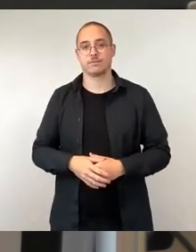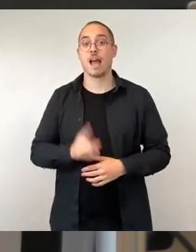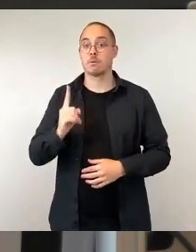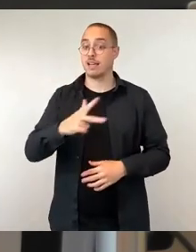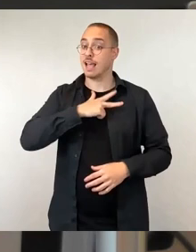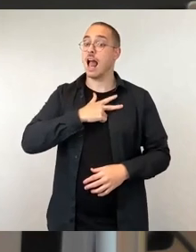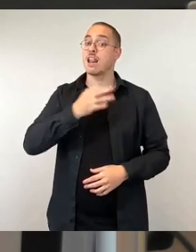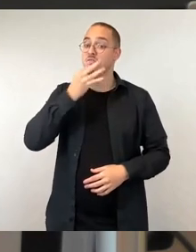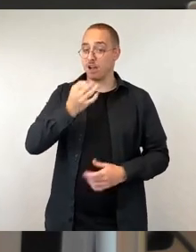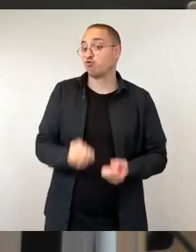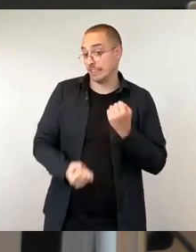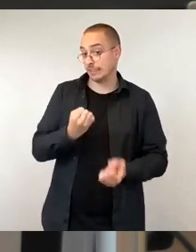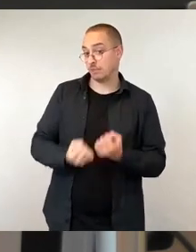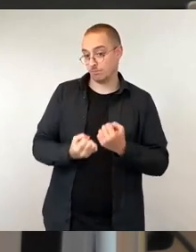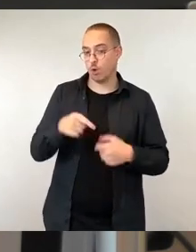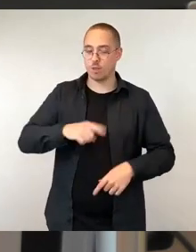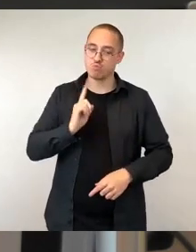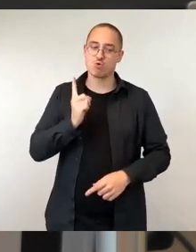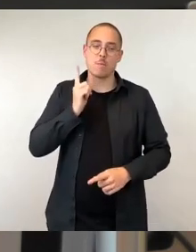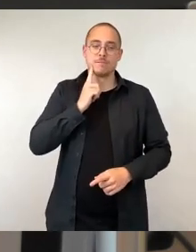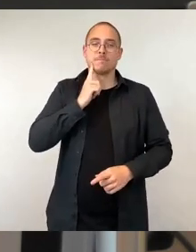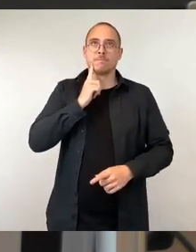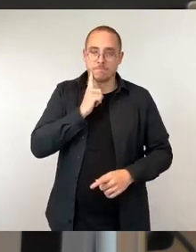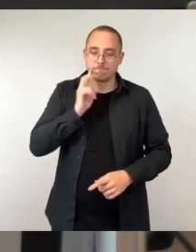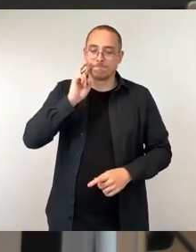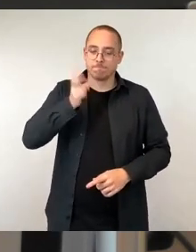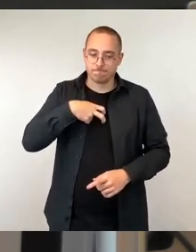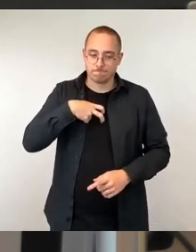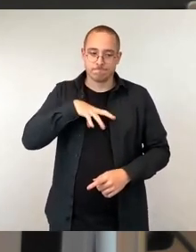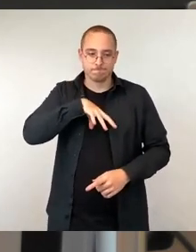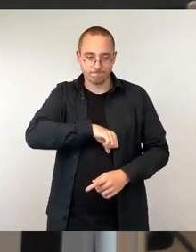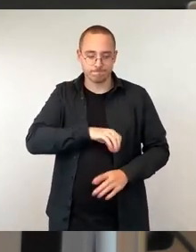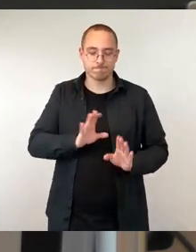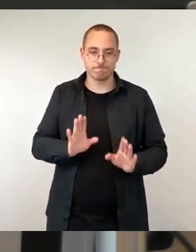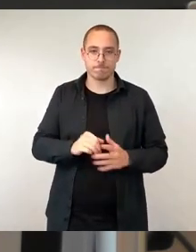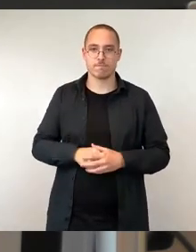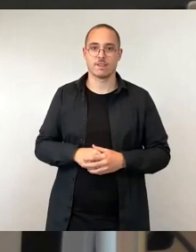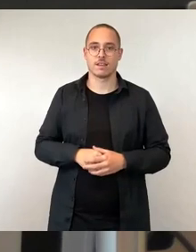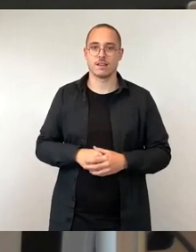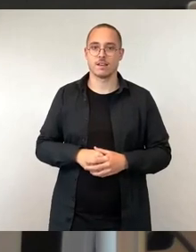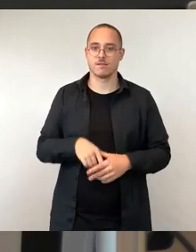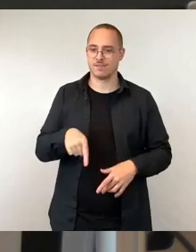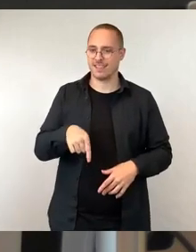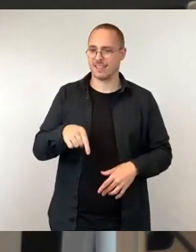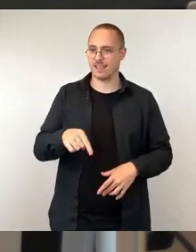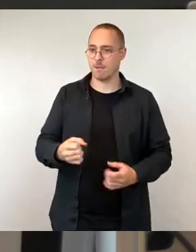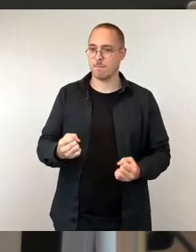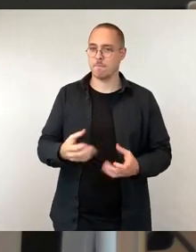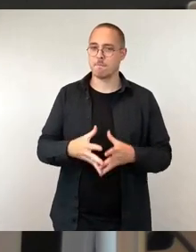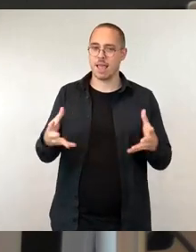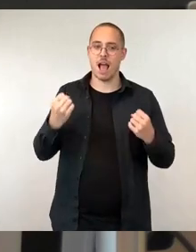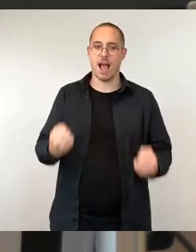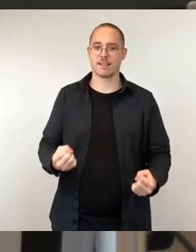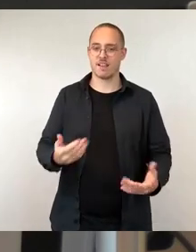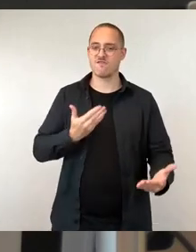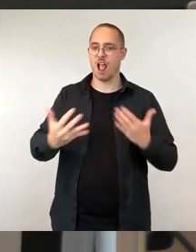heute jetzt einmal noch mal kurz mit uns selbst beschäftigend widmen, was bildet denn eigentlich hier die Mehrheitsverhältnisse ab? Und das ist ja tatsächlich etwas unklar.